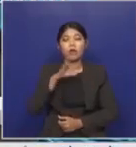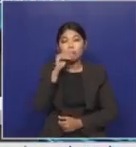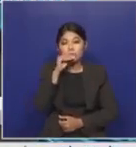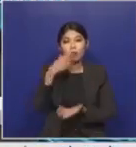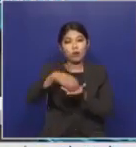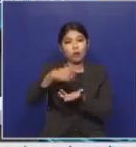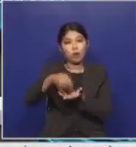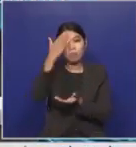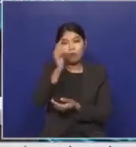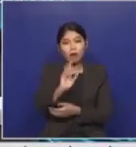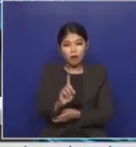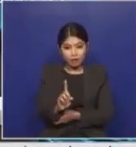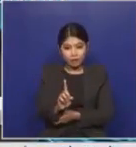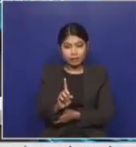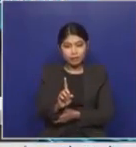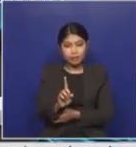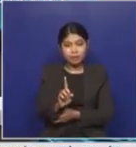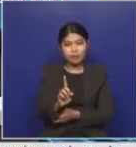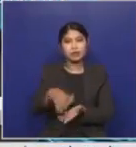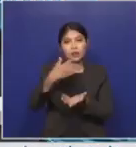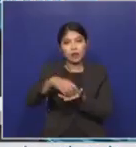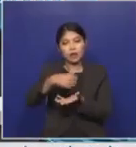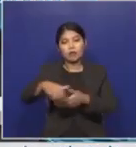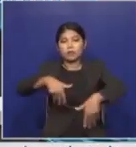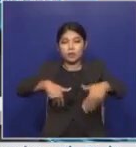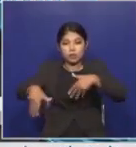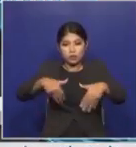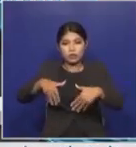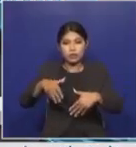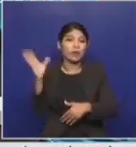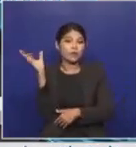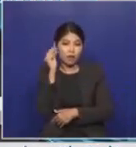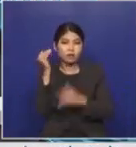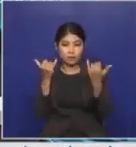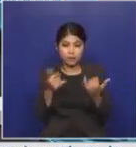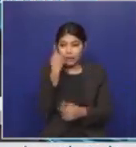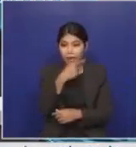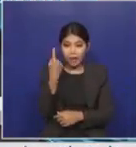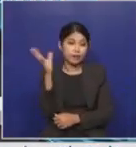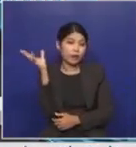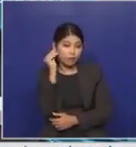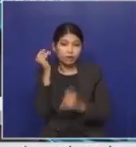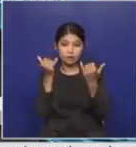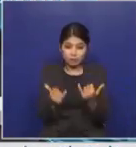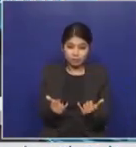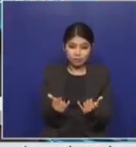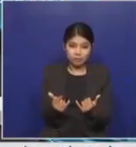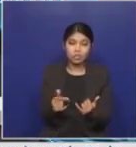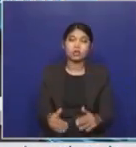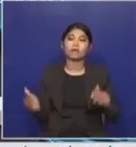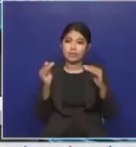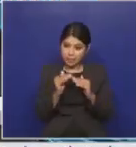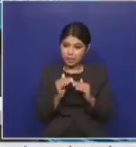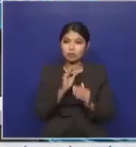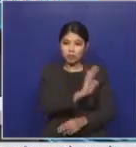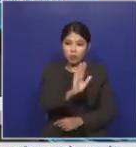เรื่องนี้เพื่อที่จะเรียนให้ท่านประชาชนที่รับฟังอยู่ทางบ้านซึ่งท่านต้องมีสิทธิ์